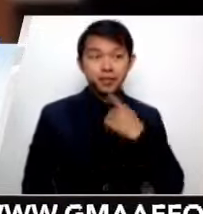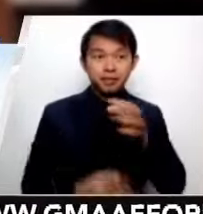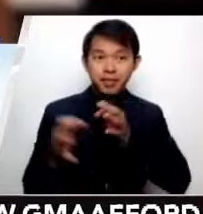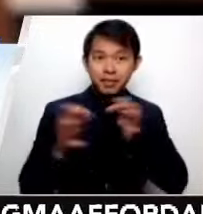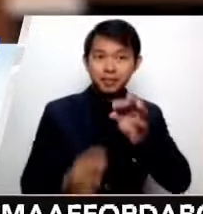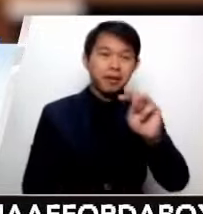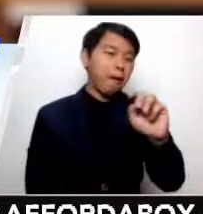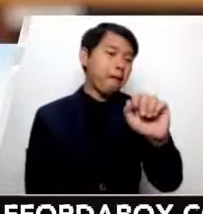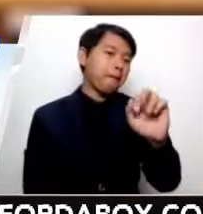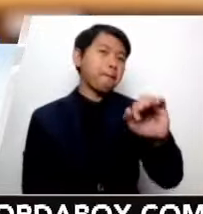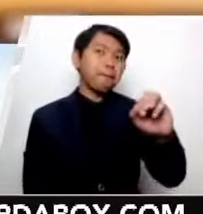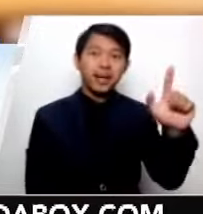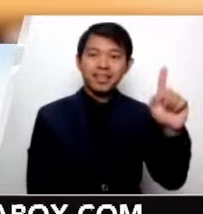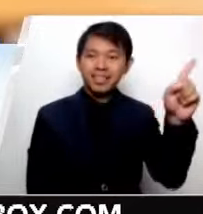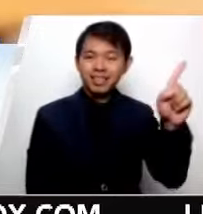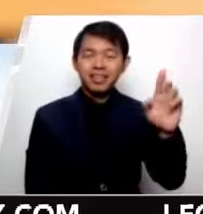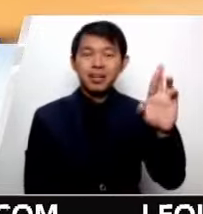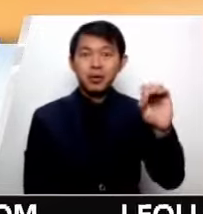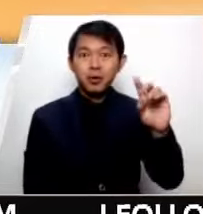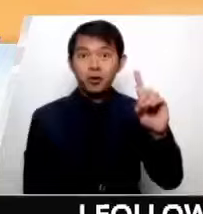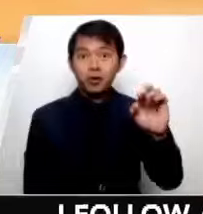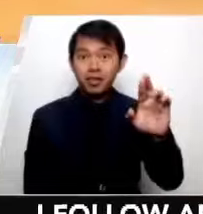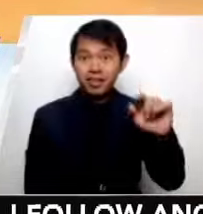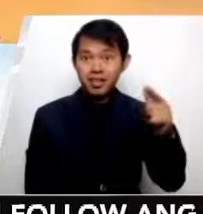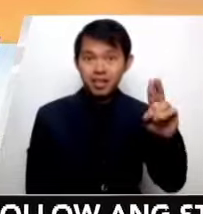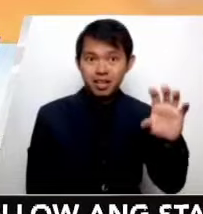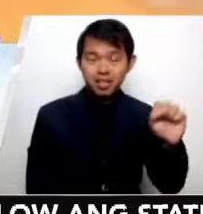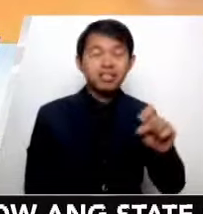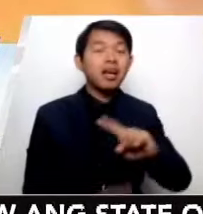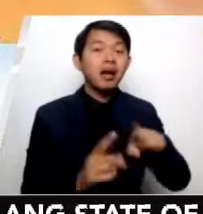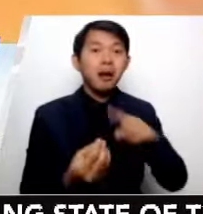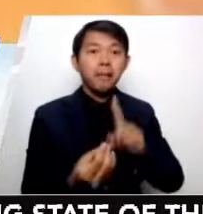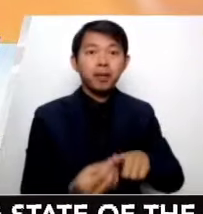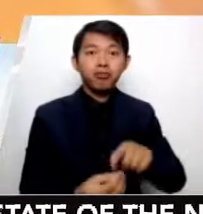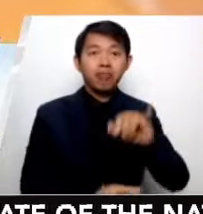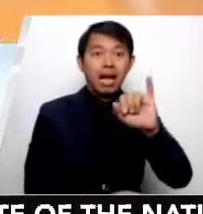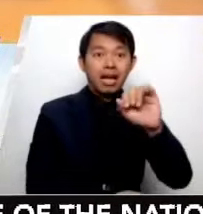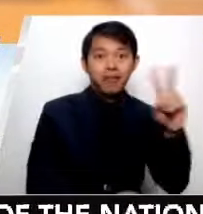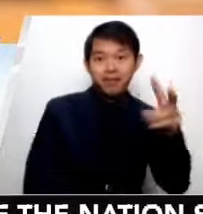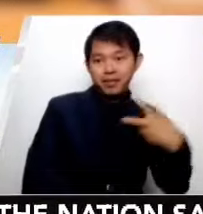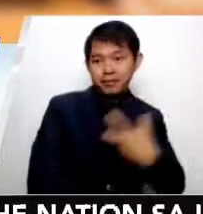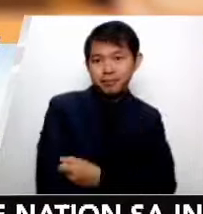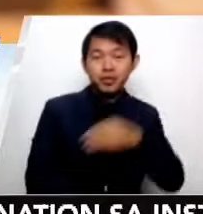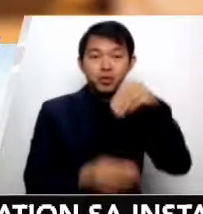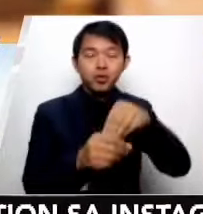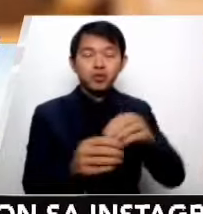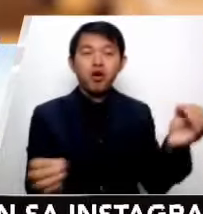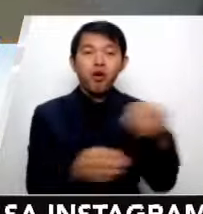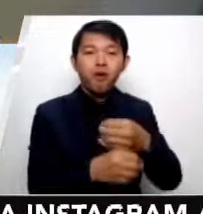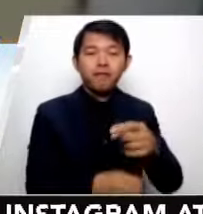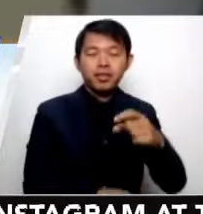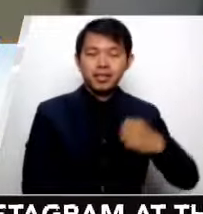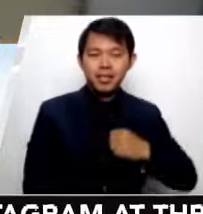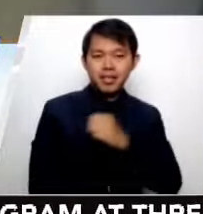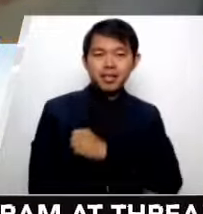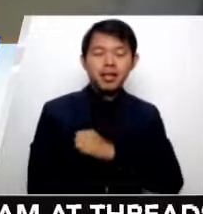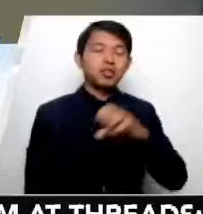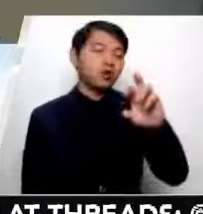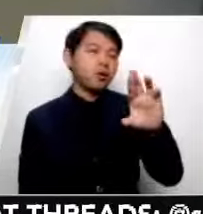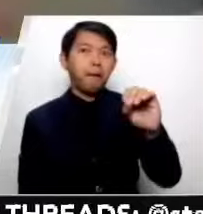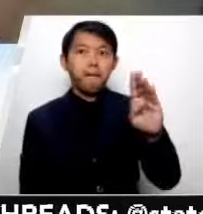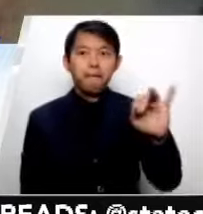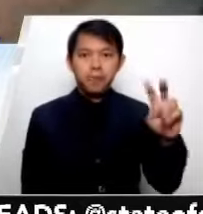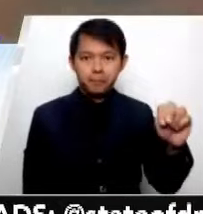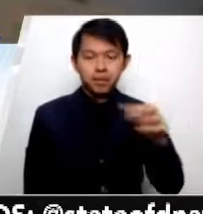matapos umani ng batikos ang pagpapa-IV drip niya habang nasa opisina ng kanyang asawang si Senator Robin Padilla. Sabi ni Mariel,